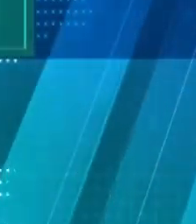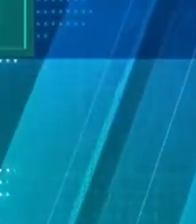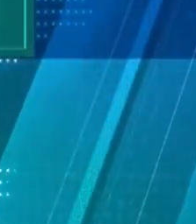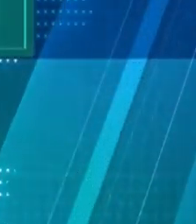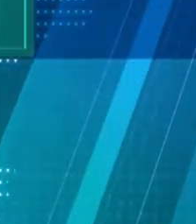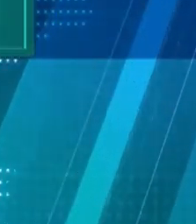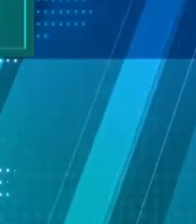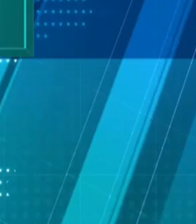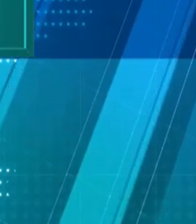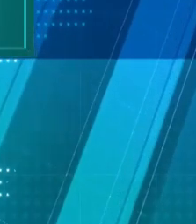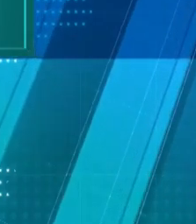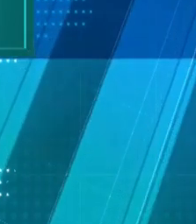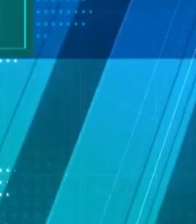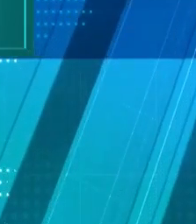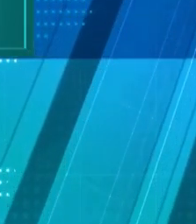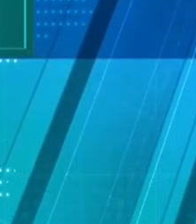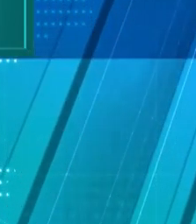нашому YouTube-каналі. Залишайтесь з відкритим, бережіть себе і хай щастить!